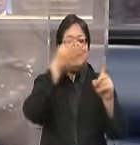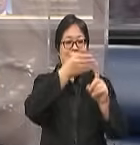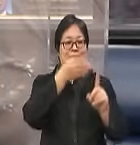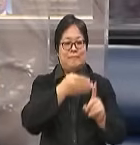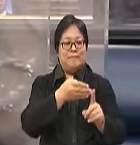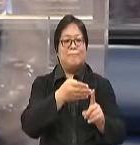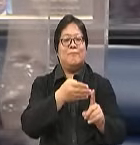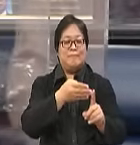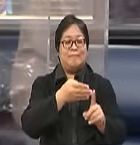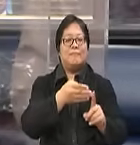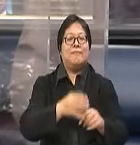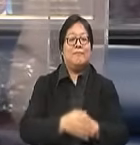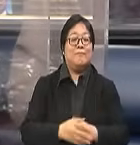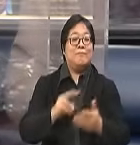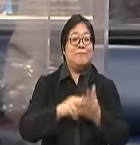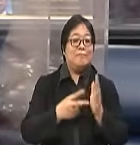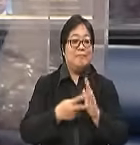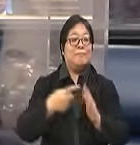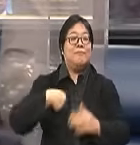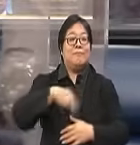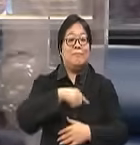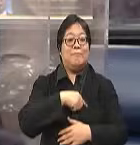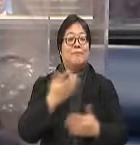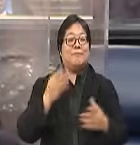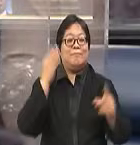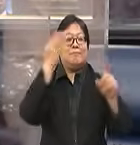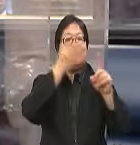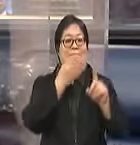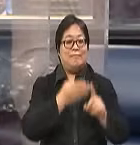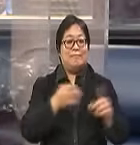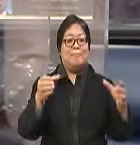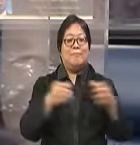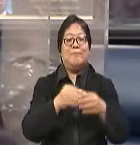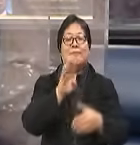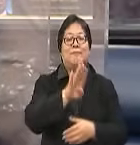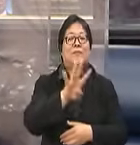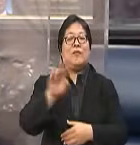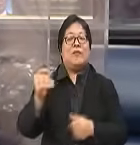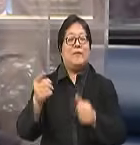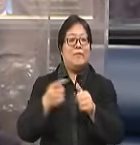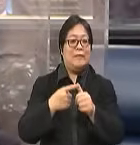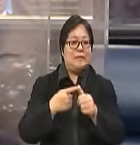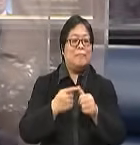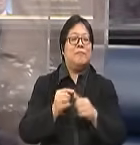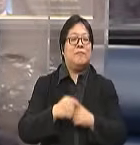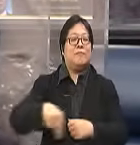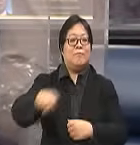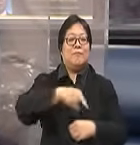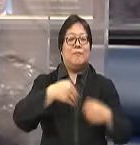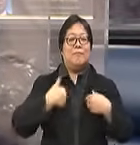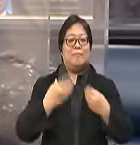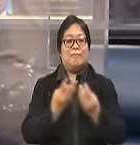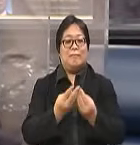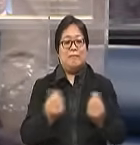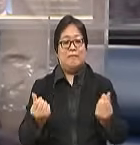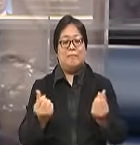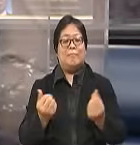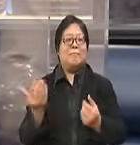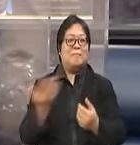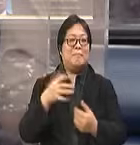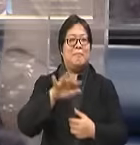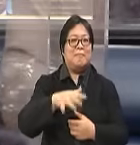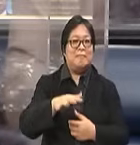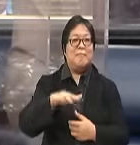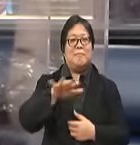beton besar maknanya kita akan Sasak Eva digunakan Bigfoot dulu yang mempunyai tanah seluas lalunya